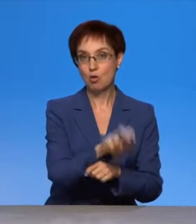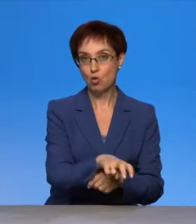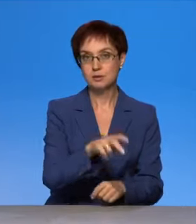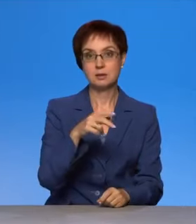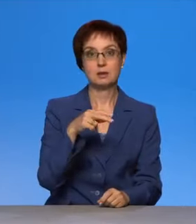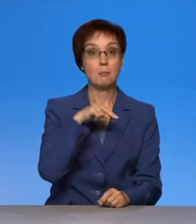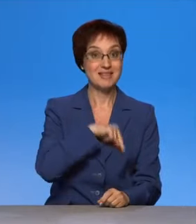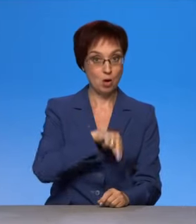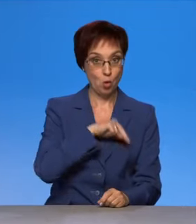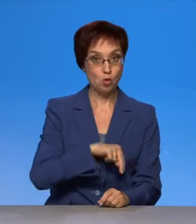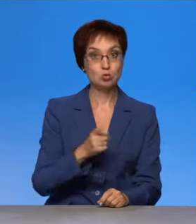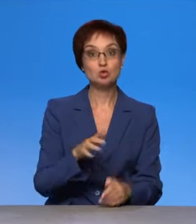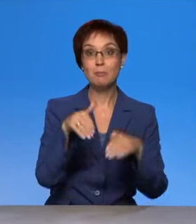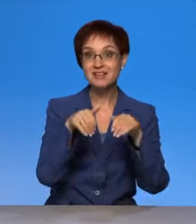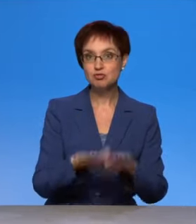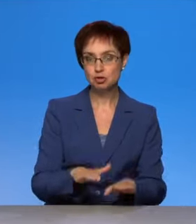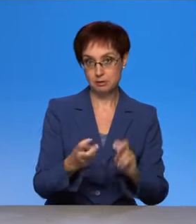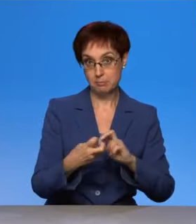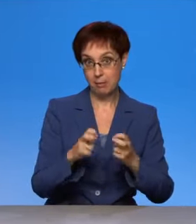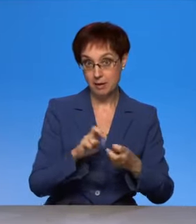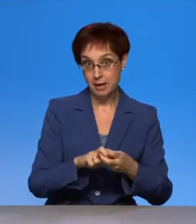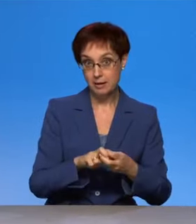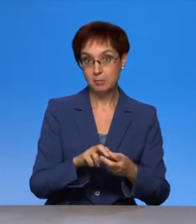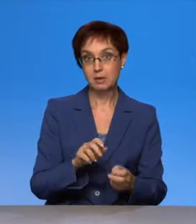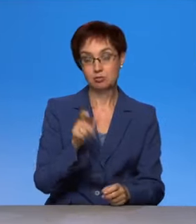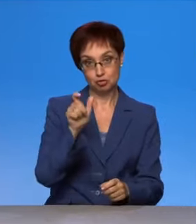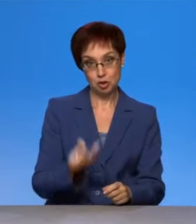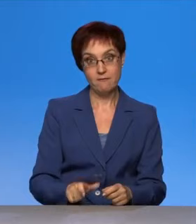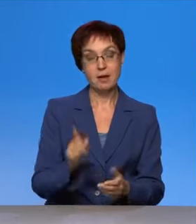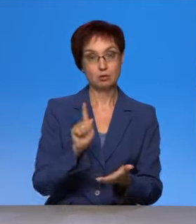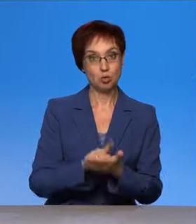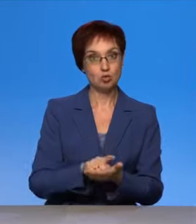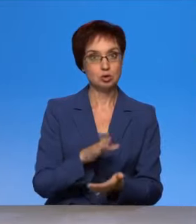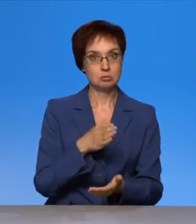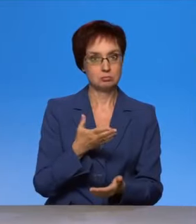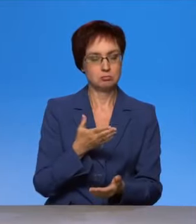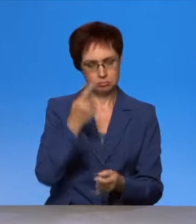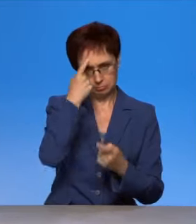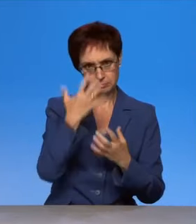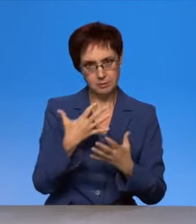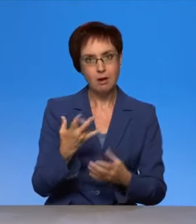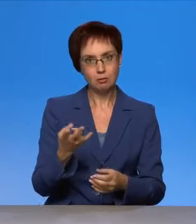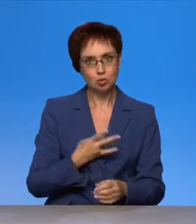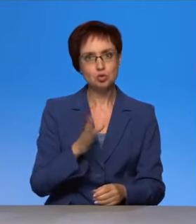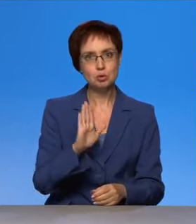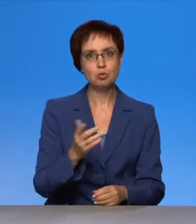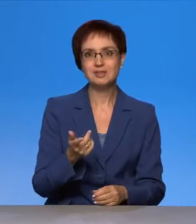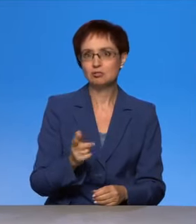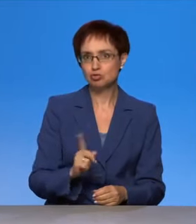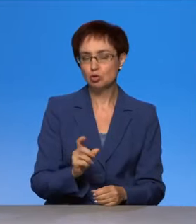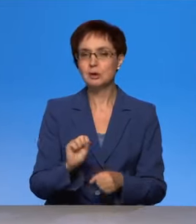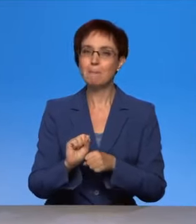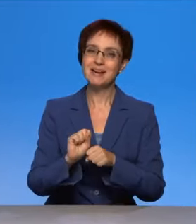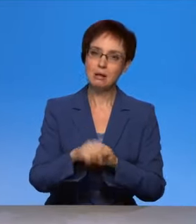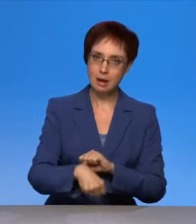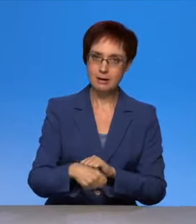тогда он должен быть автоматически готов к тому, что нужно будет что-то преодолеть. Если он идет по формальному,